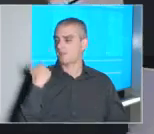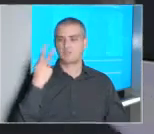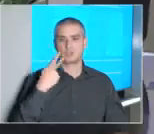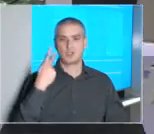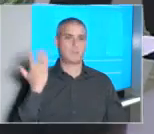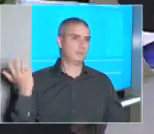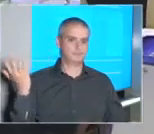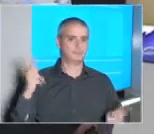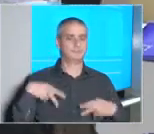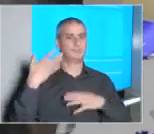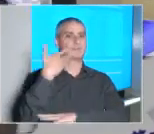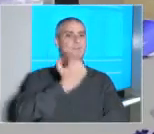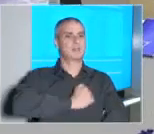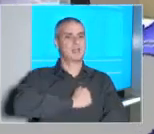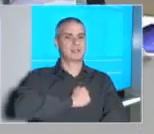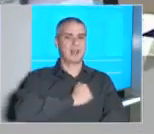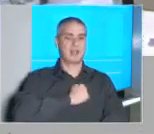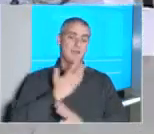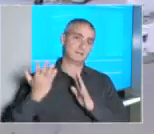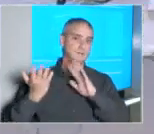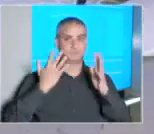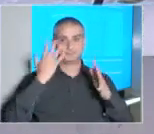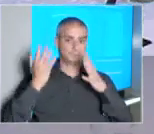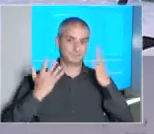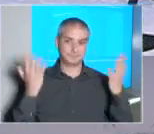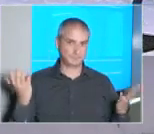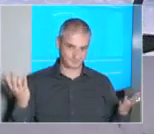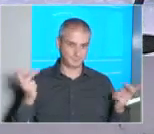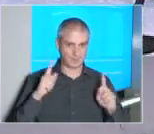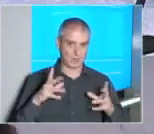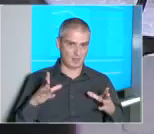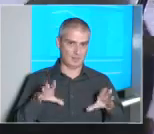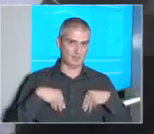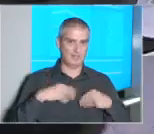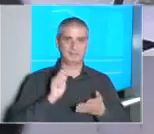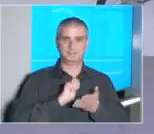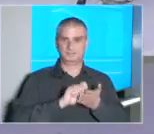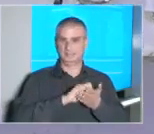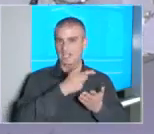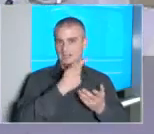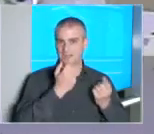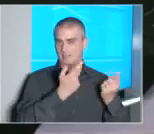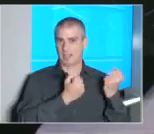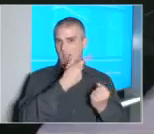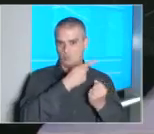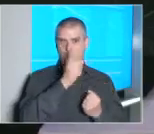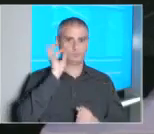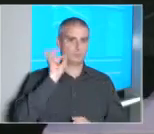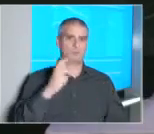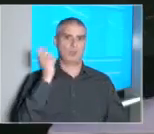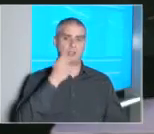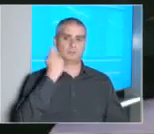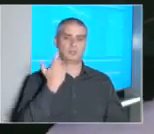על מדינת הלכה בוורסיה כזו או אחרת, יכול לחיות עם תיק מחלל שבת כמו תיק